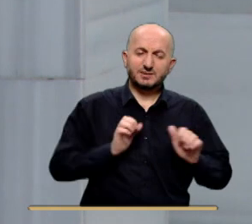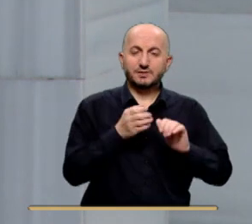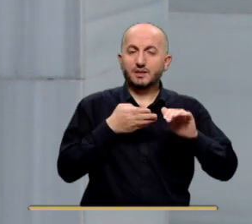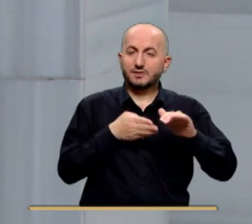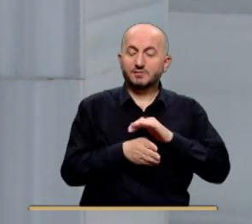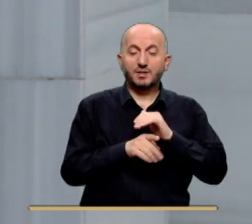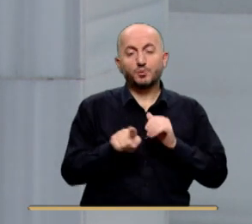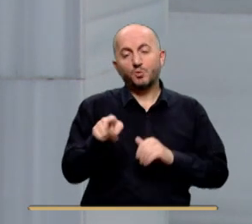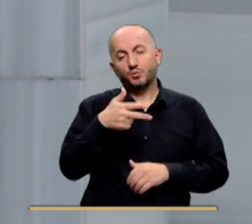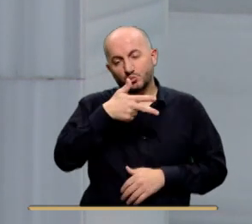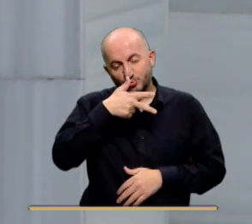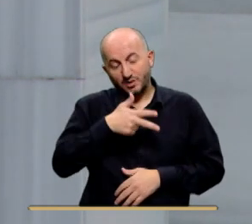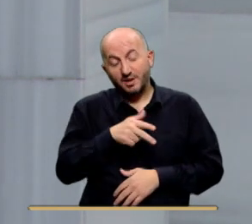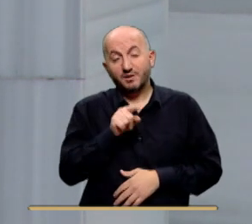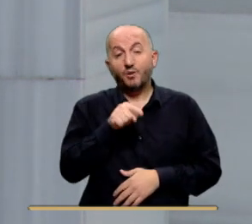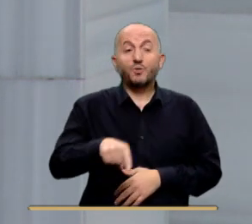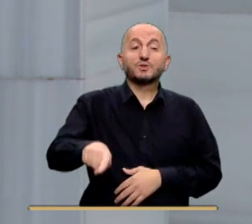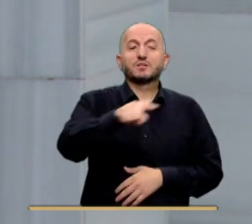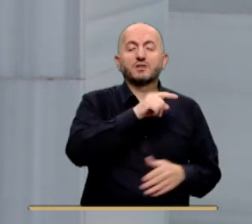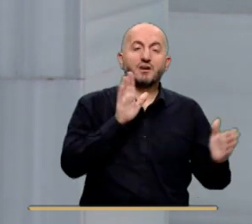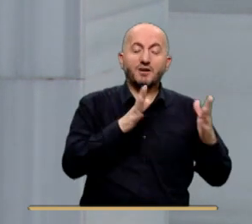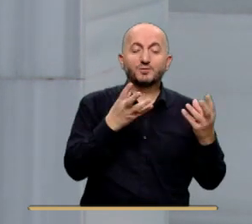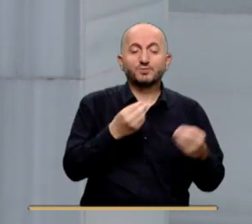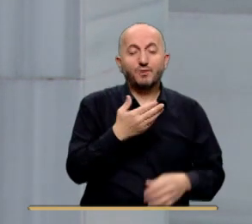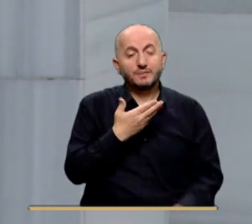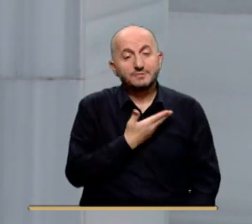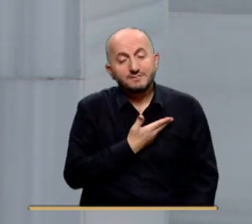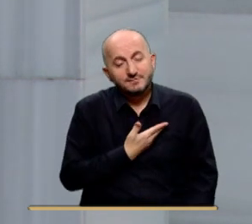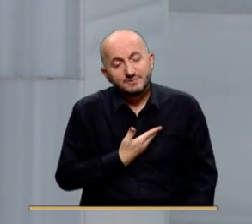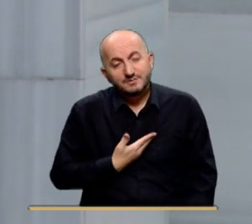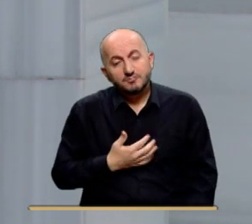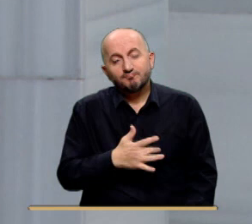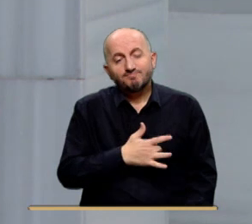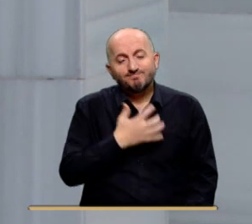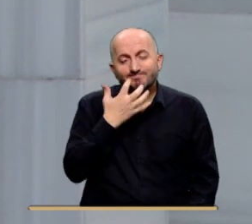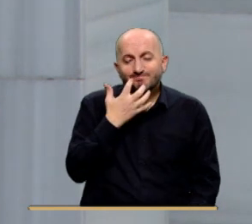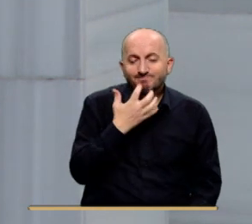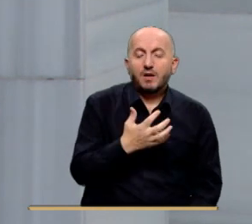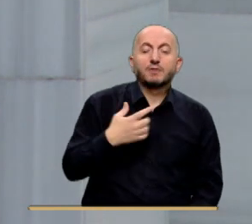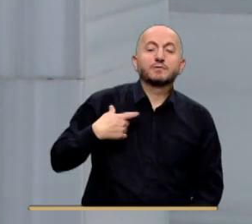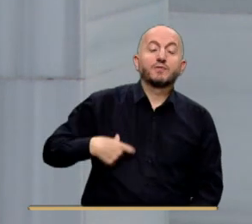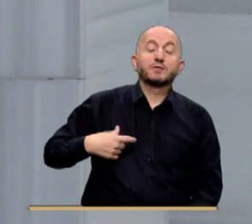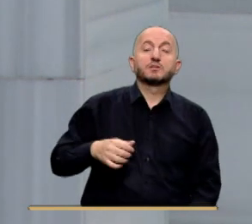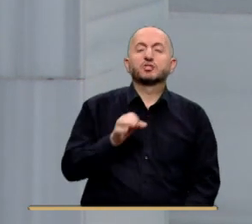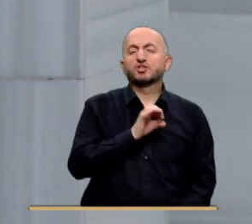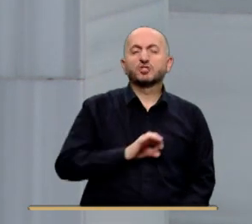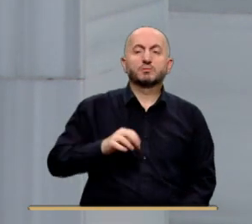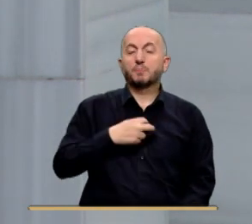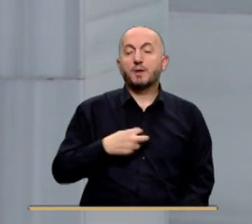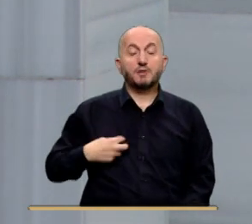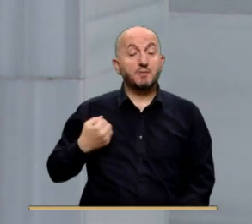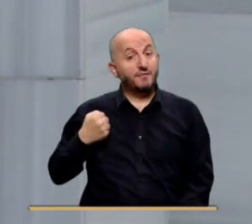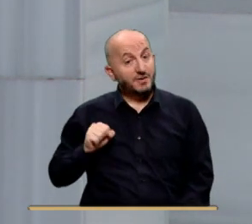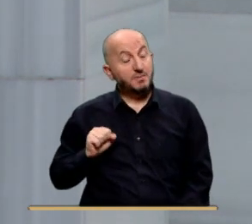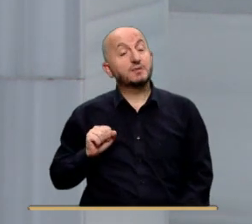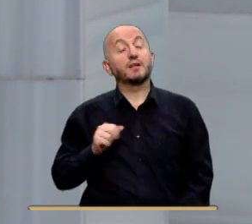girmeniz onu üzer. O size karşı çok düşkündür. Rauf ve Rahim sıfatını Allah hiçbir peygamberine vermediği